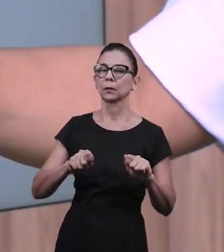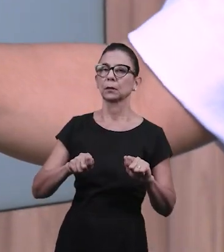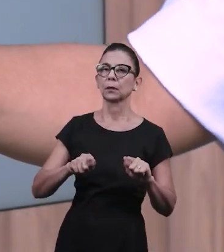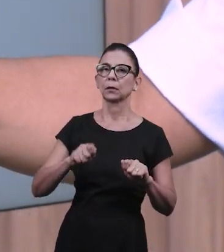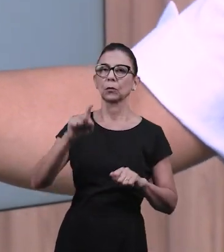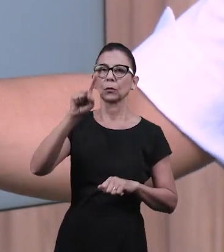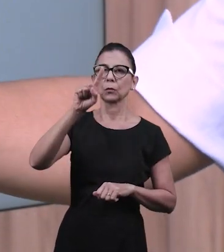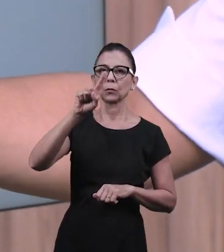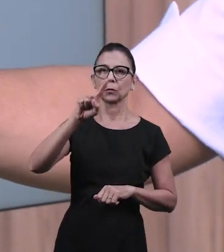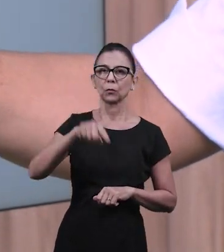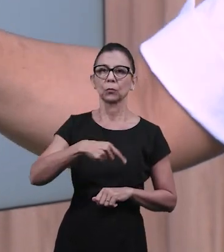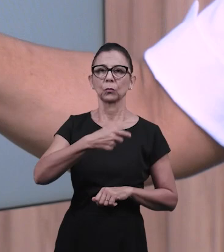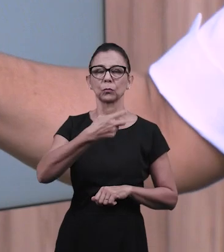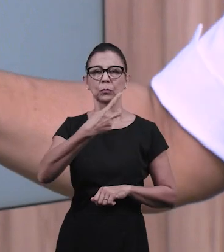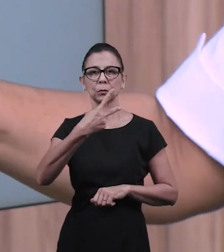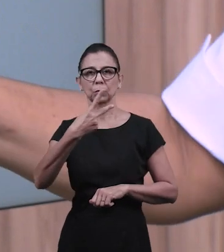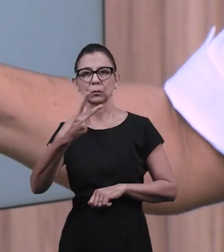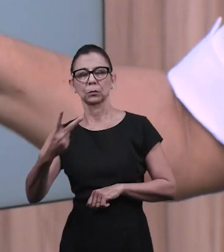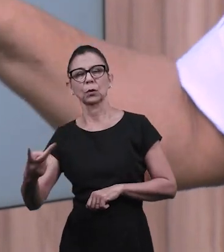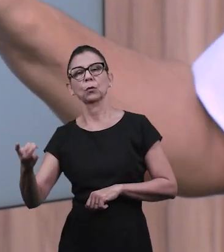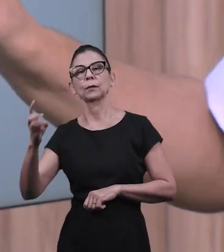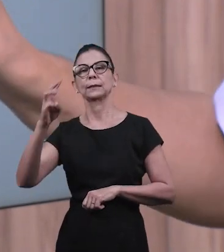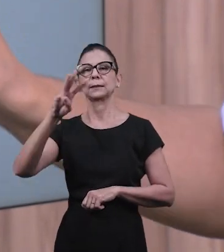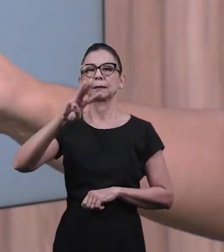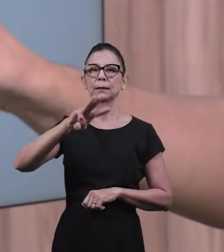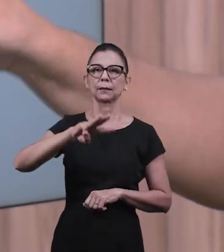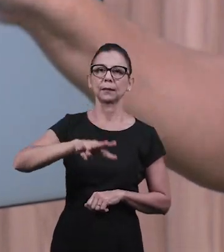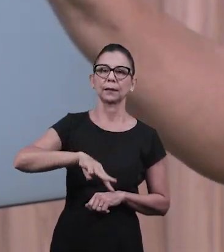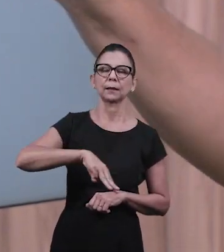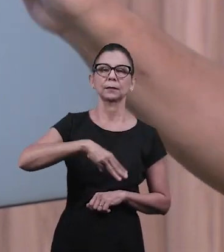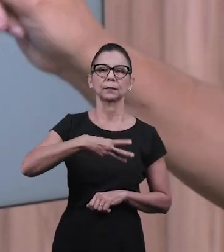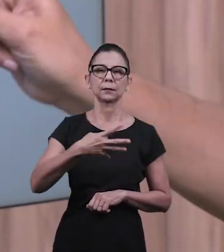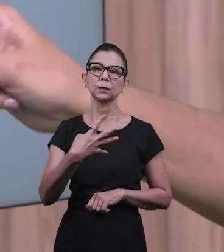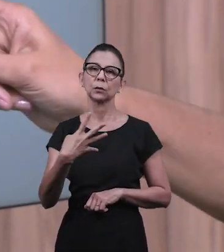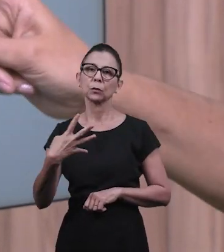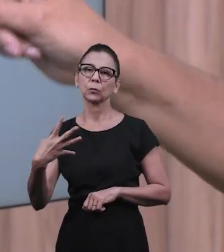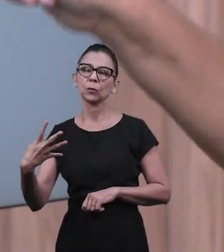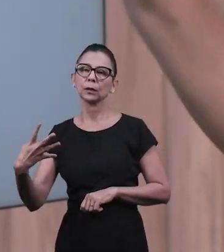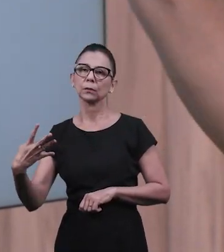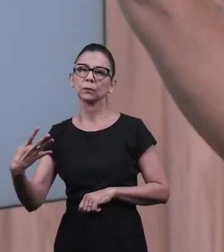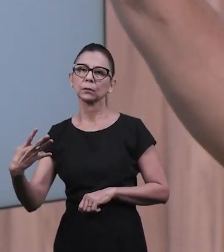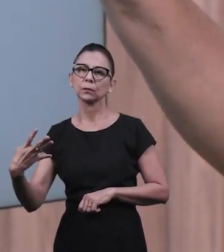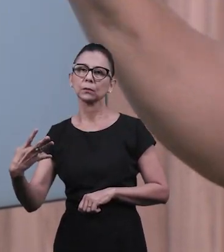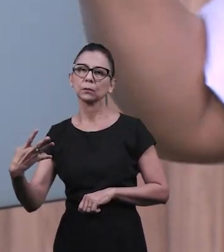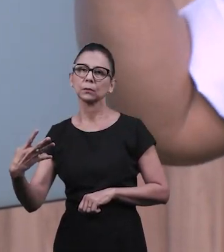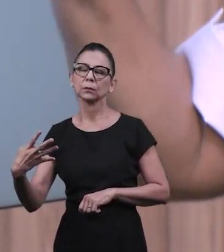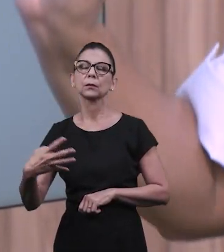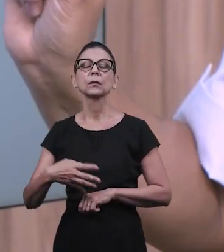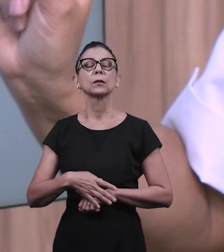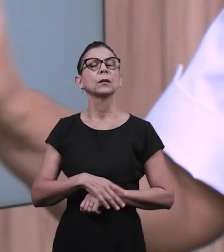jouer 1 e 2 e 3 e 4 e.